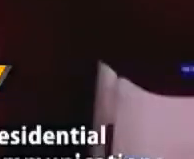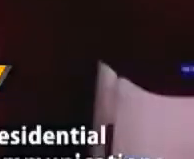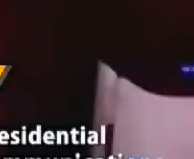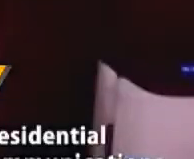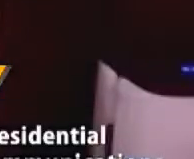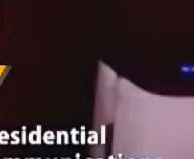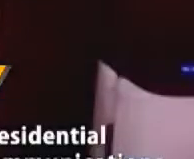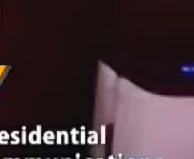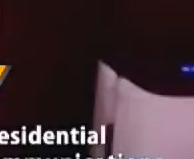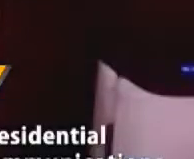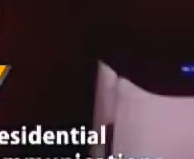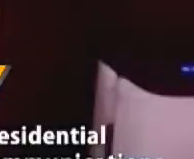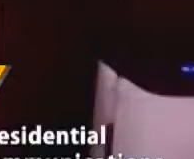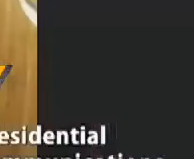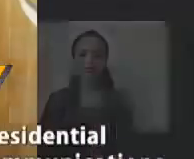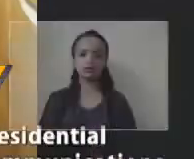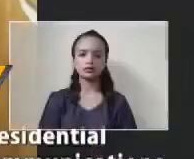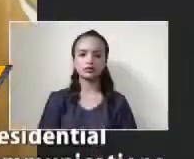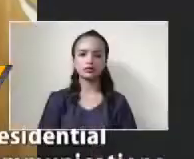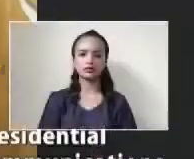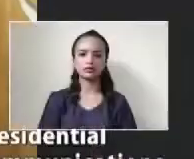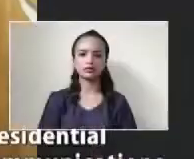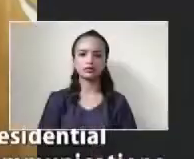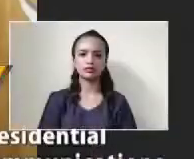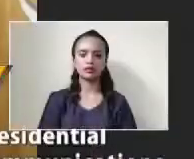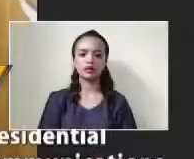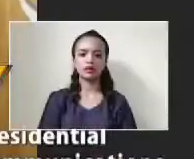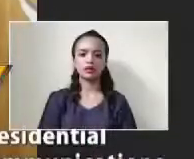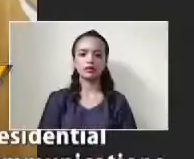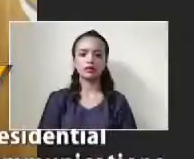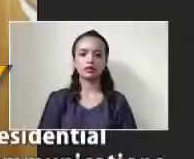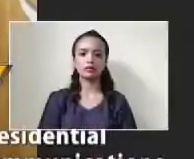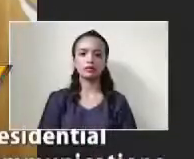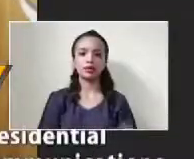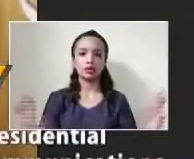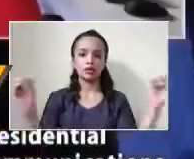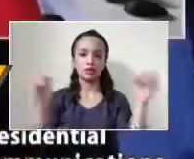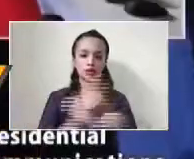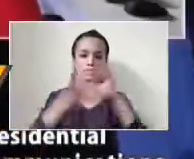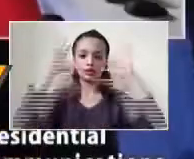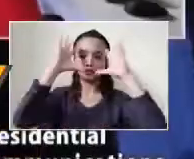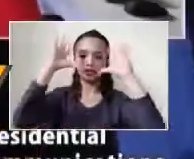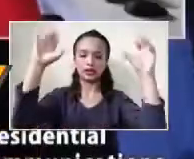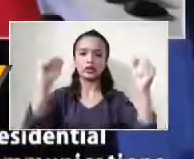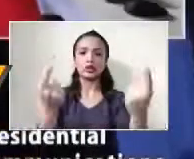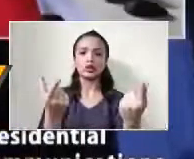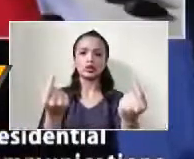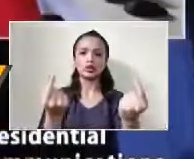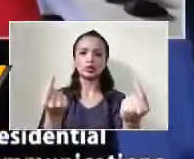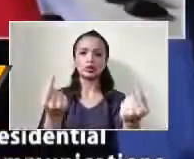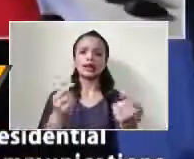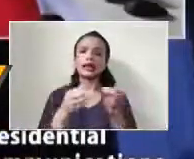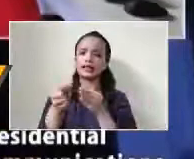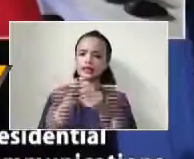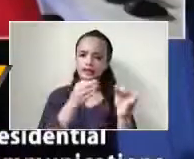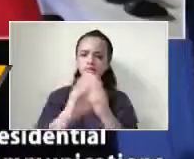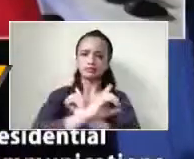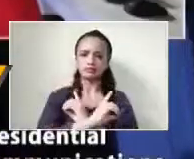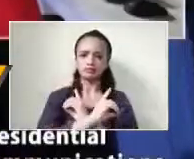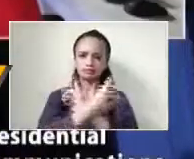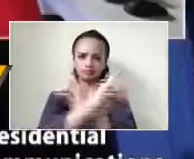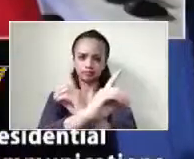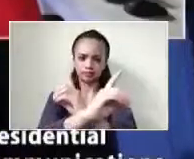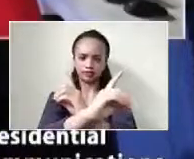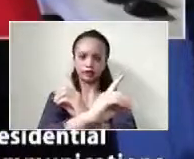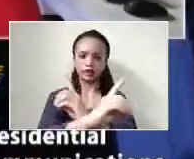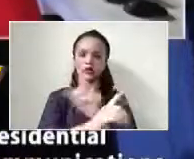Suportado rin ito ng Metro Manila Council at Union of Local Authorities of the Philippines. So, pinag-aaralan ngayon na pwede lang